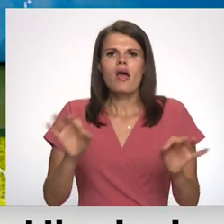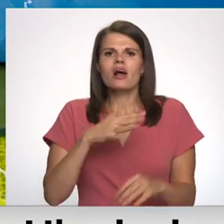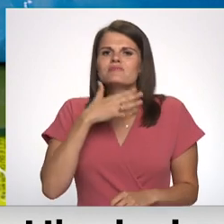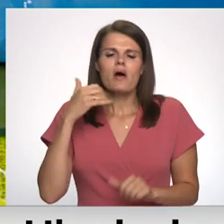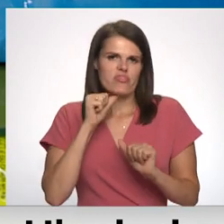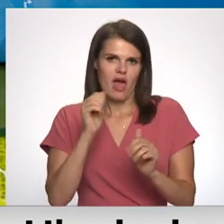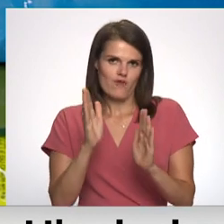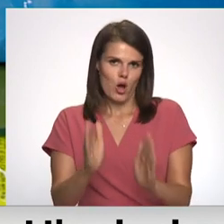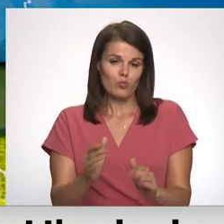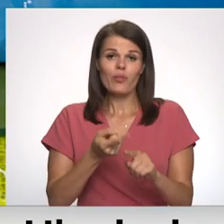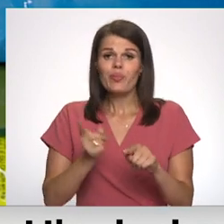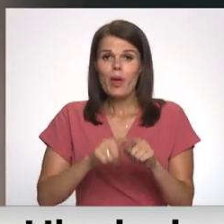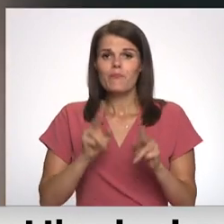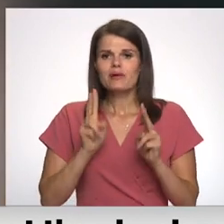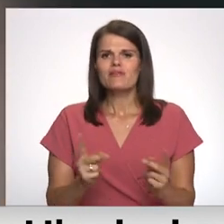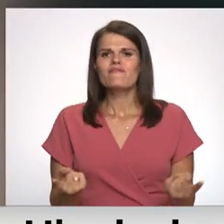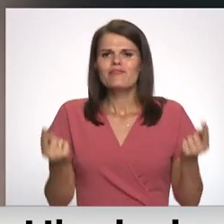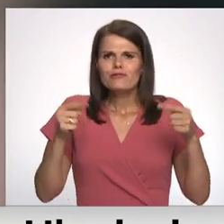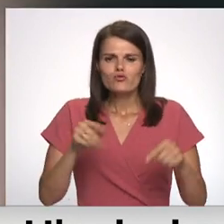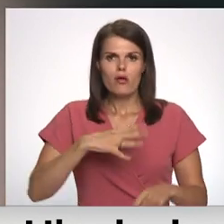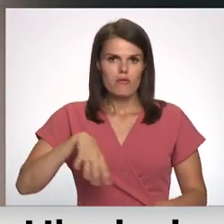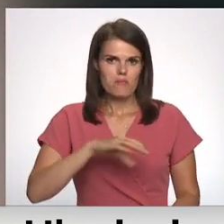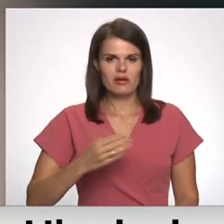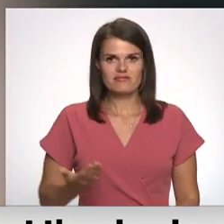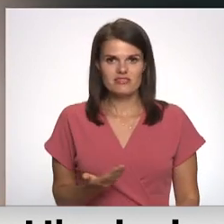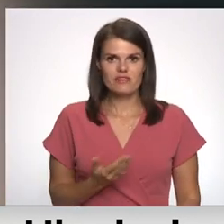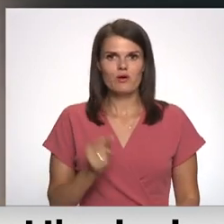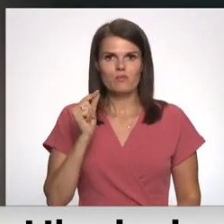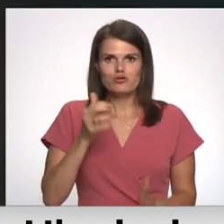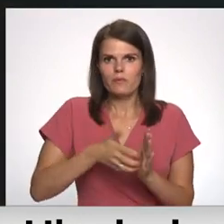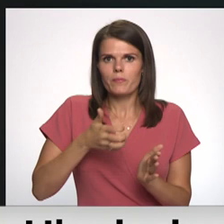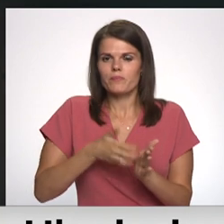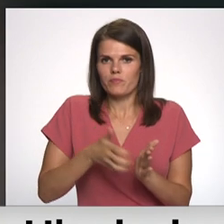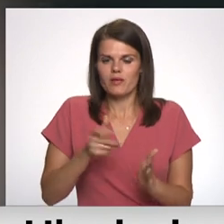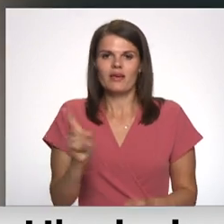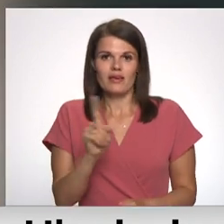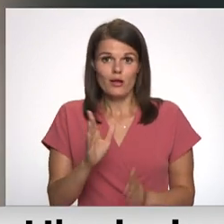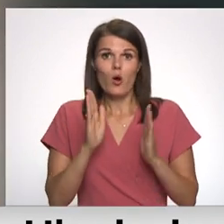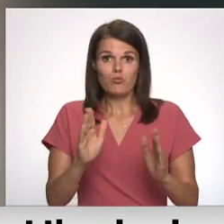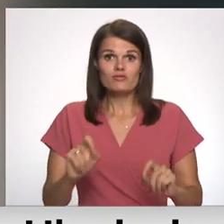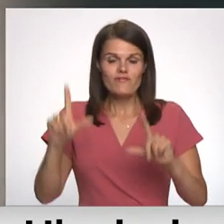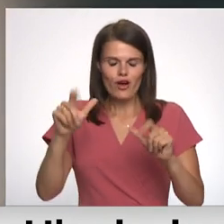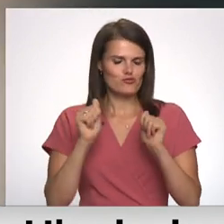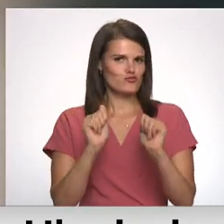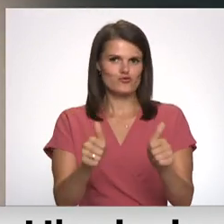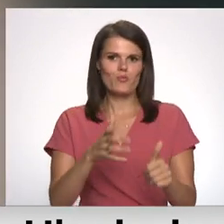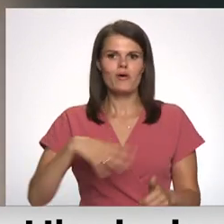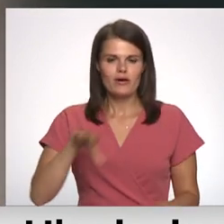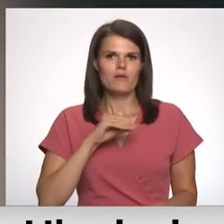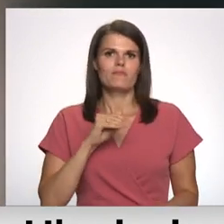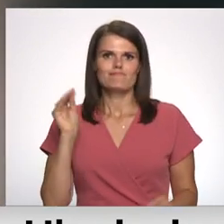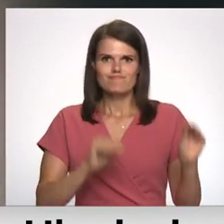nevar būt, tāpēc, ka visu laiku mēs dzīvojam ar nelielu iztrūkumu, būs vairāk superīgi, mēs liksim